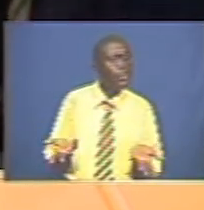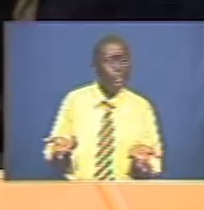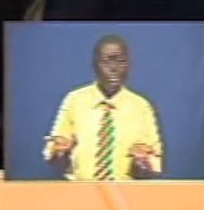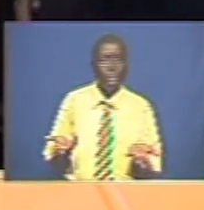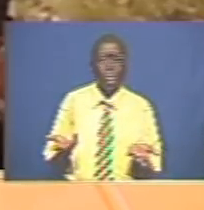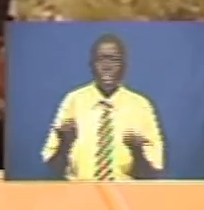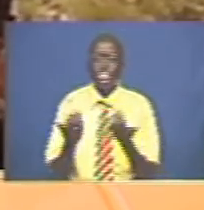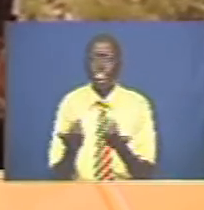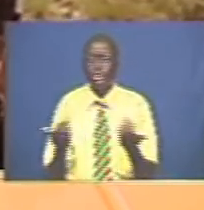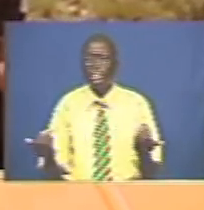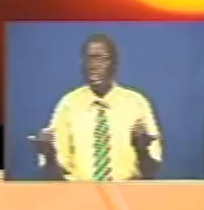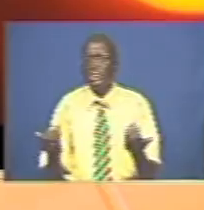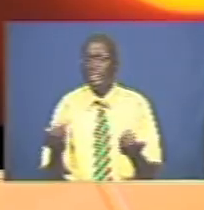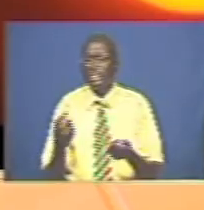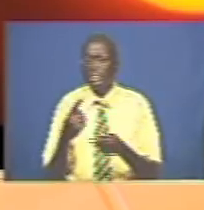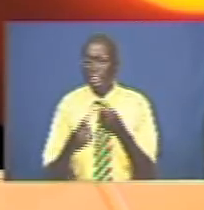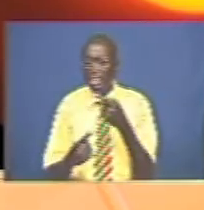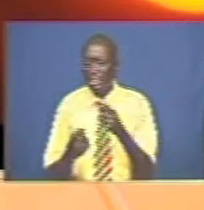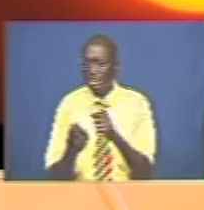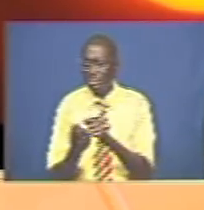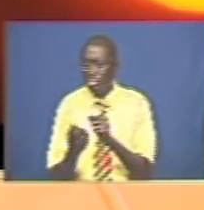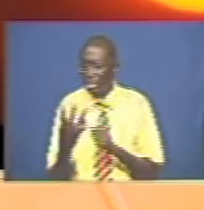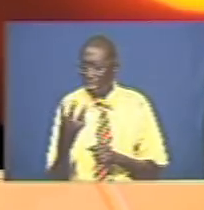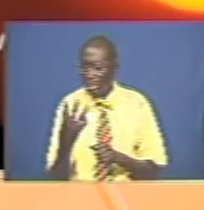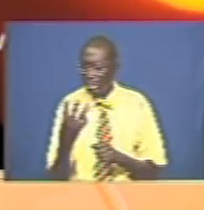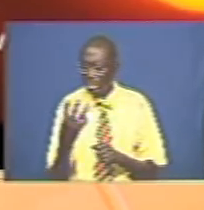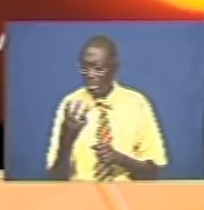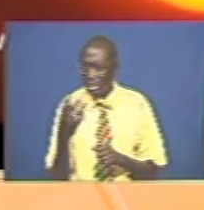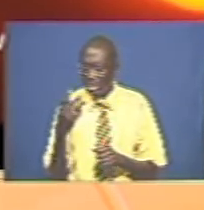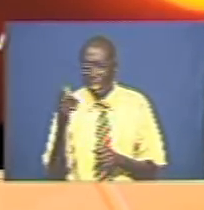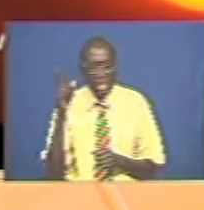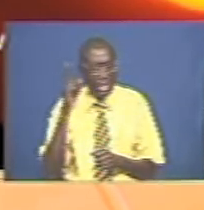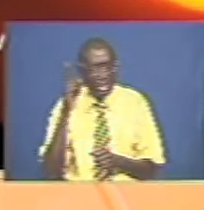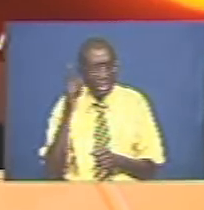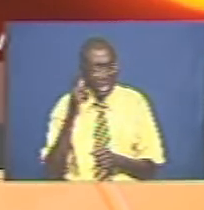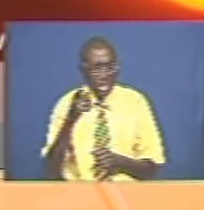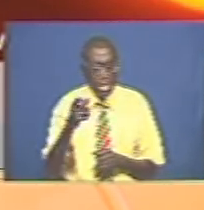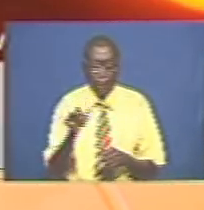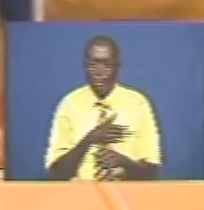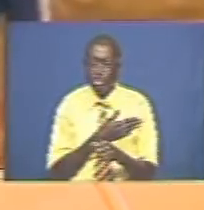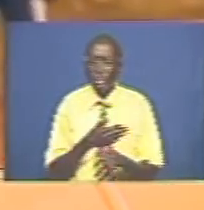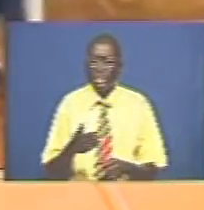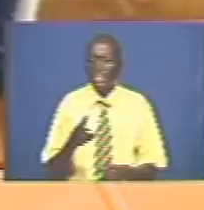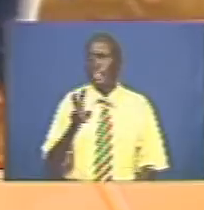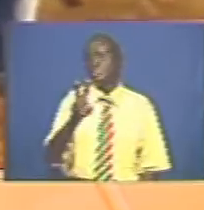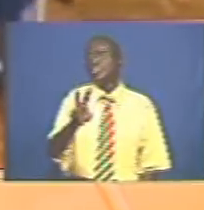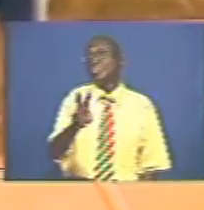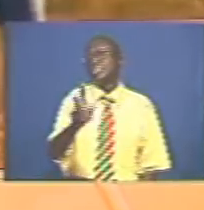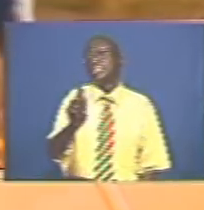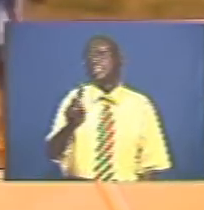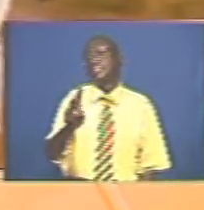watoto wadogo kama hawa miaka 14 wakiwa wanapenda mziki wako na pia wakiwa wanapenda country music